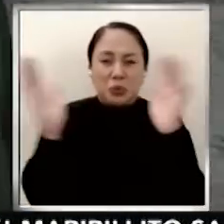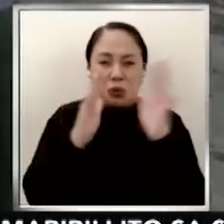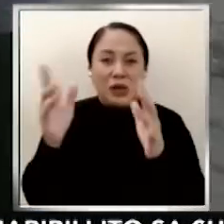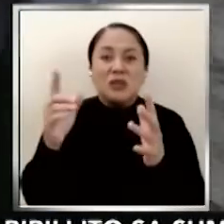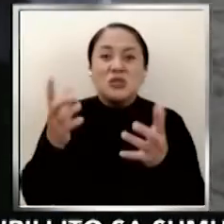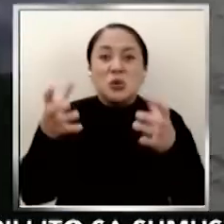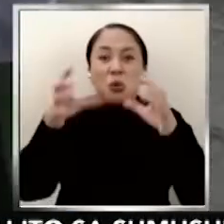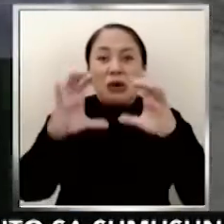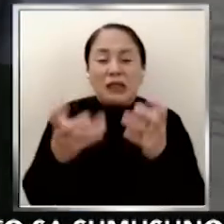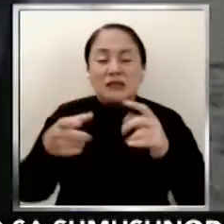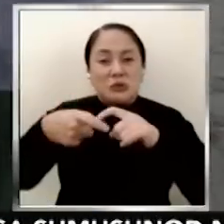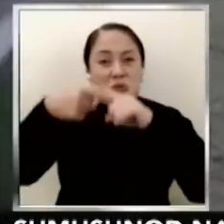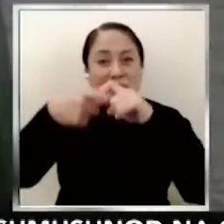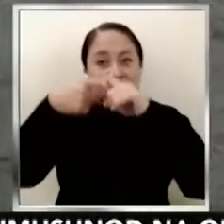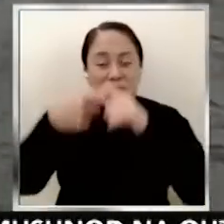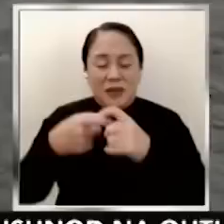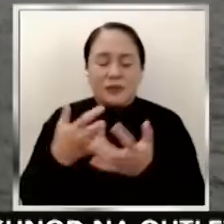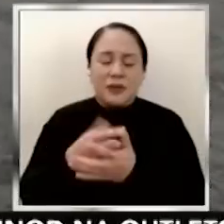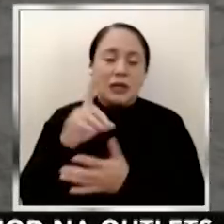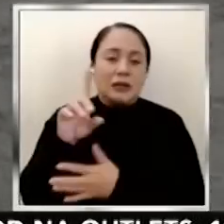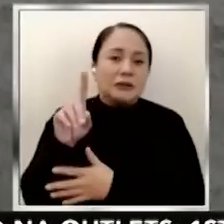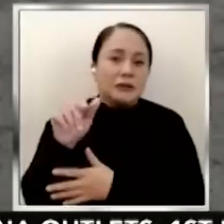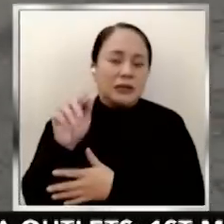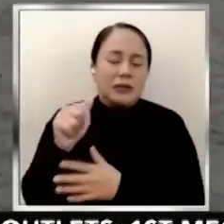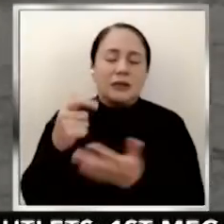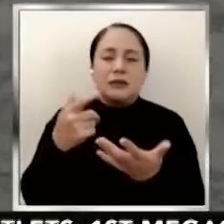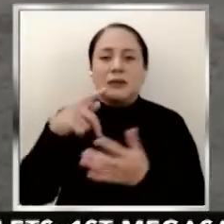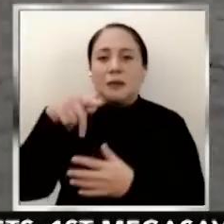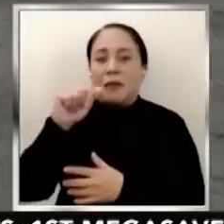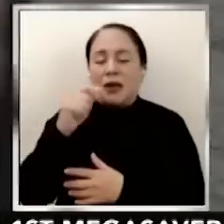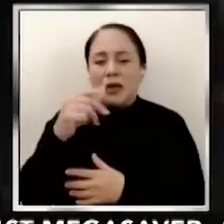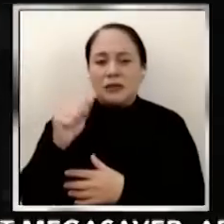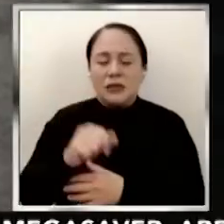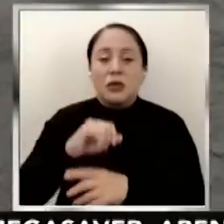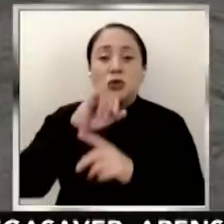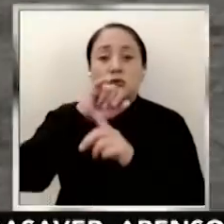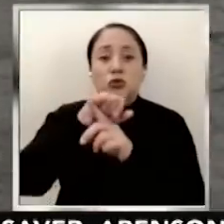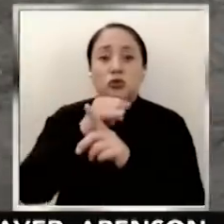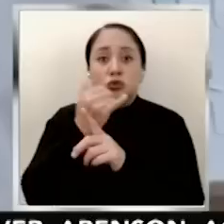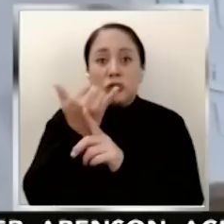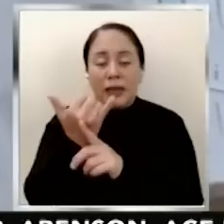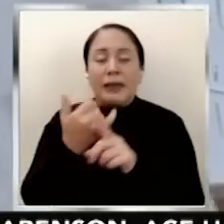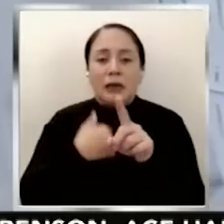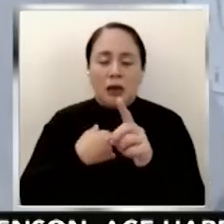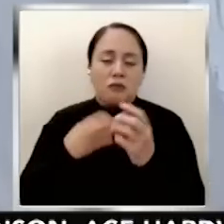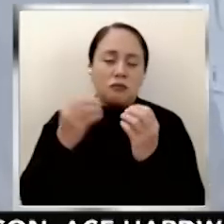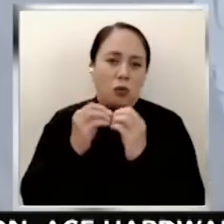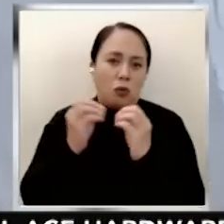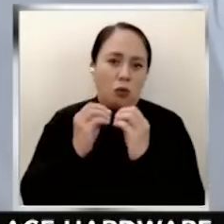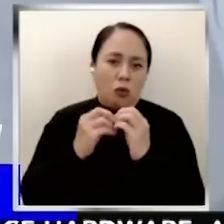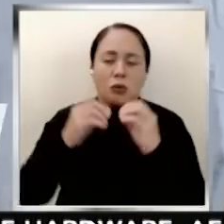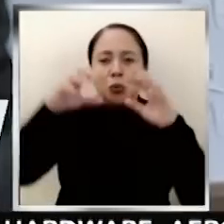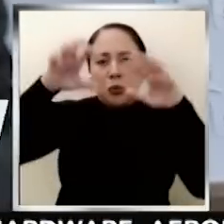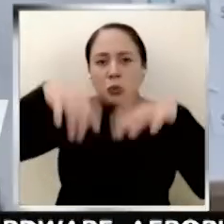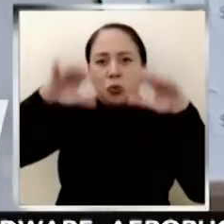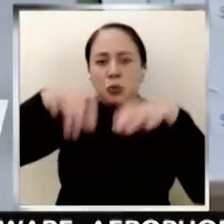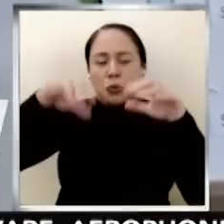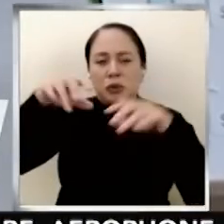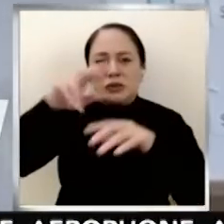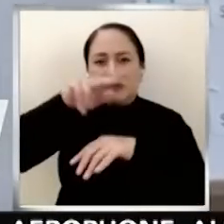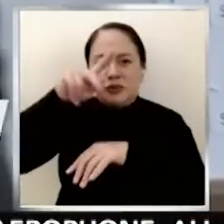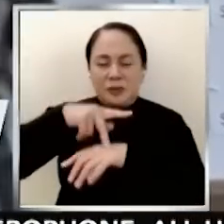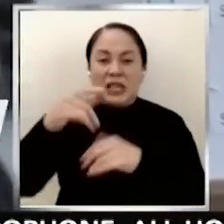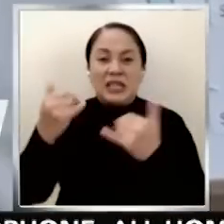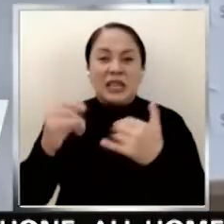Sa datos nga ng PAGASA, tuwing buwan ng Hulyo, pinakamaraming pumapasok na bagyo sa Pilipinas. Pero ngayong nagbalik na ang